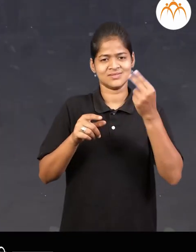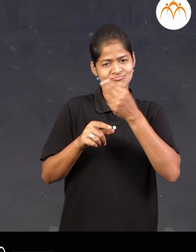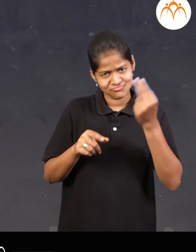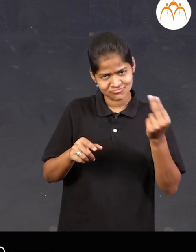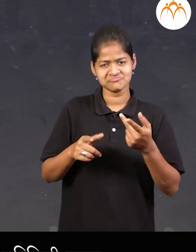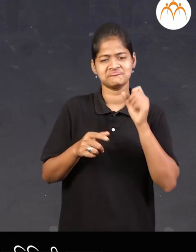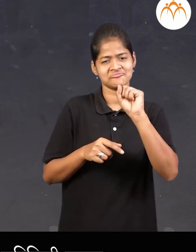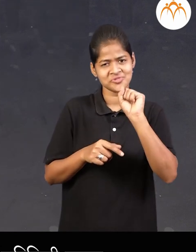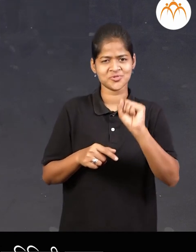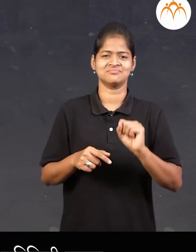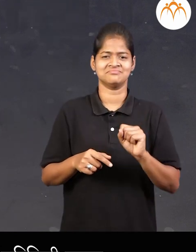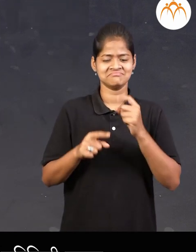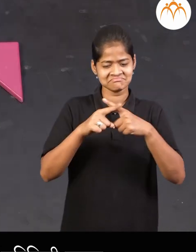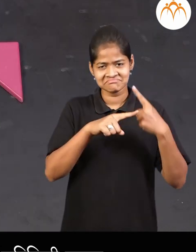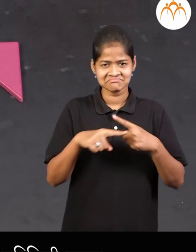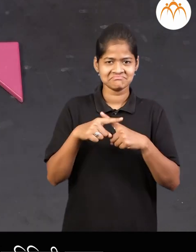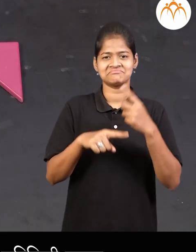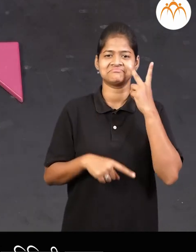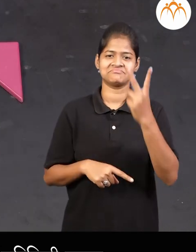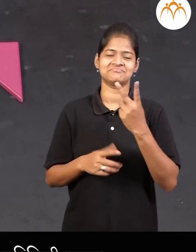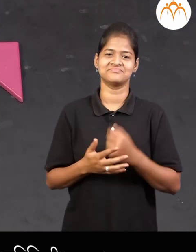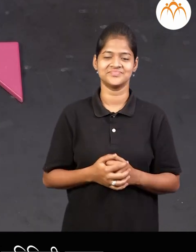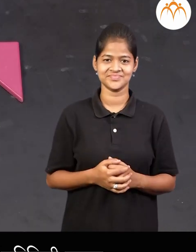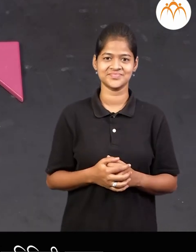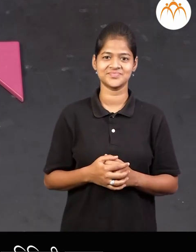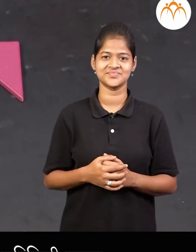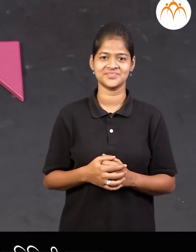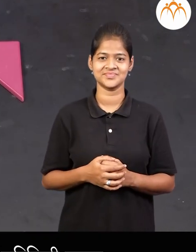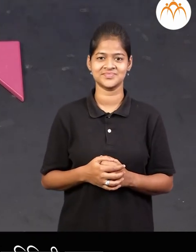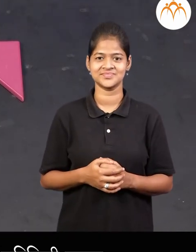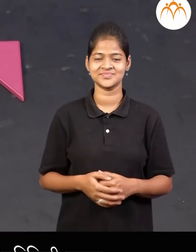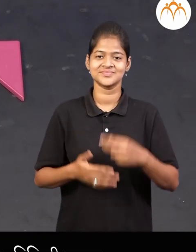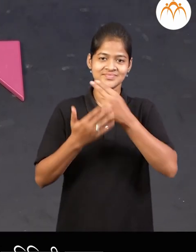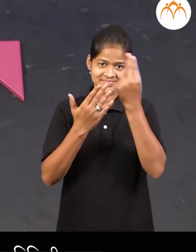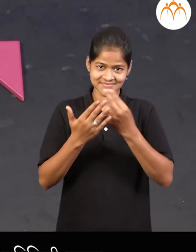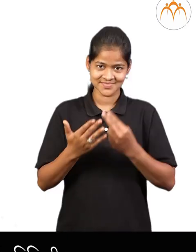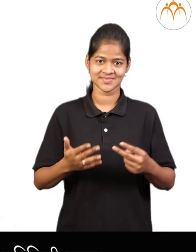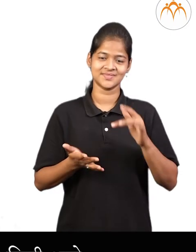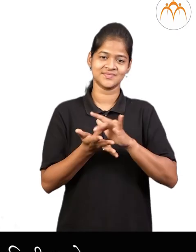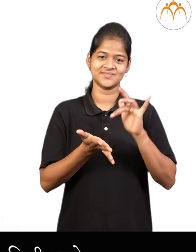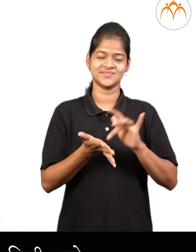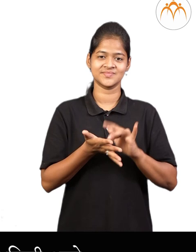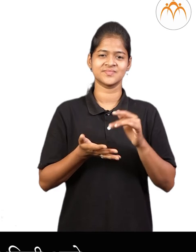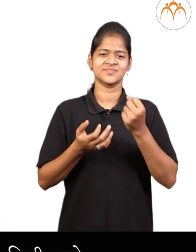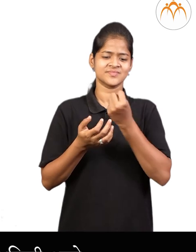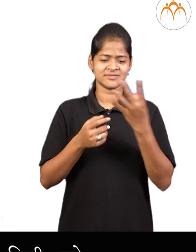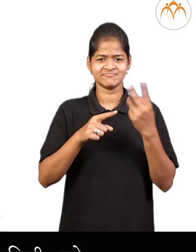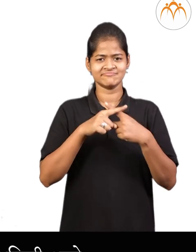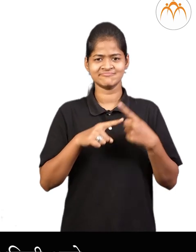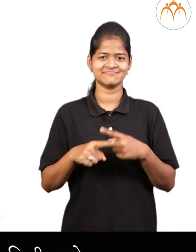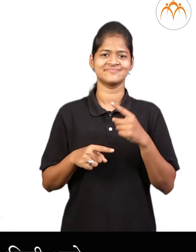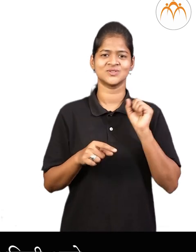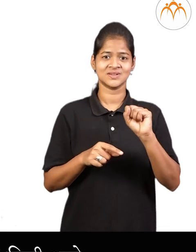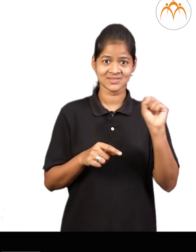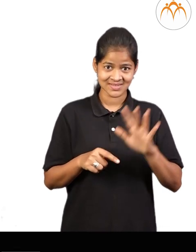कुठलेही 2 आवडते प्राणी बनवा. हे प्राणी कागदावर उतरवून त्याची परिमिती काढा. आकृतीच्या मध्यभागी परिमिती